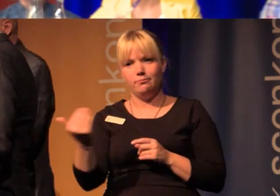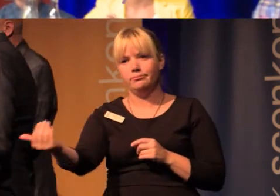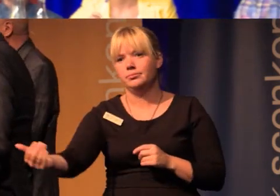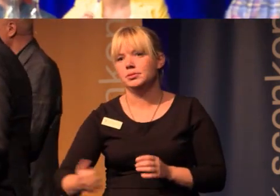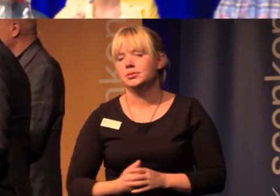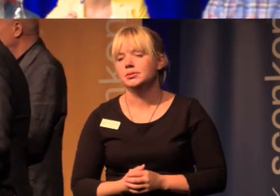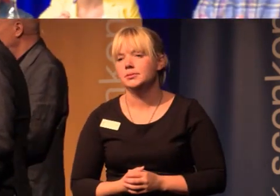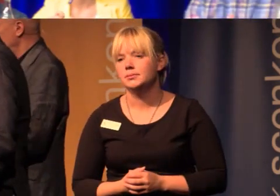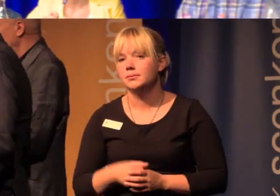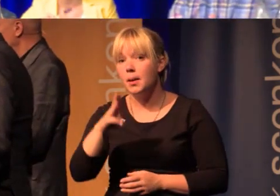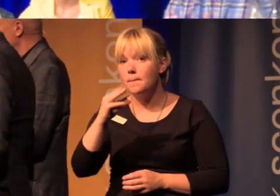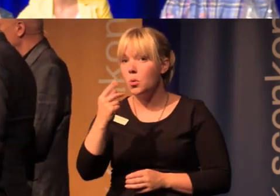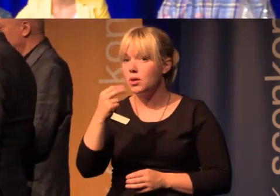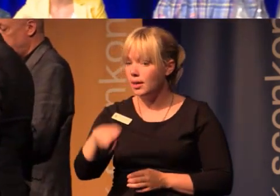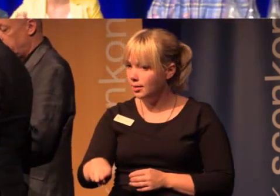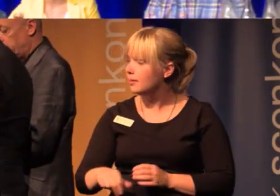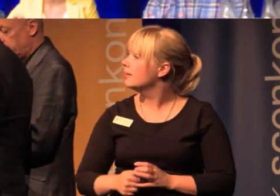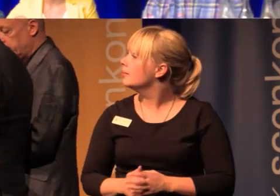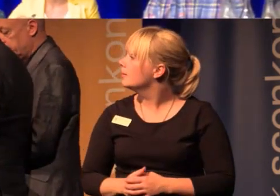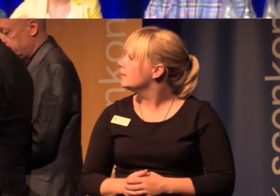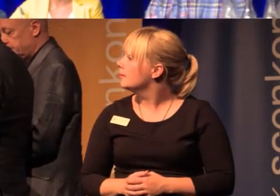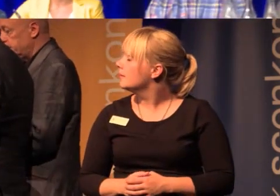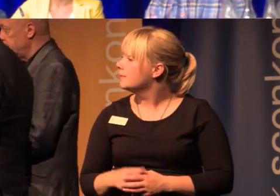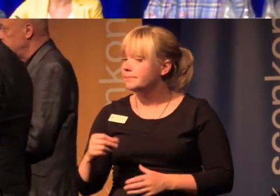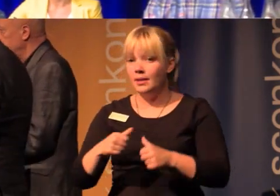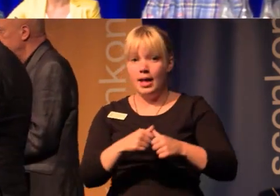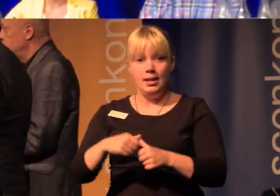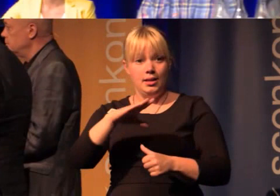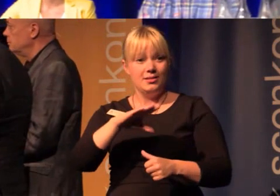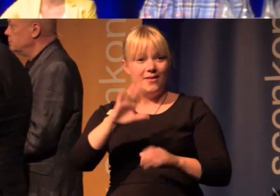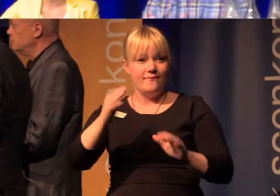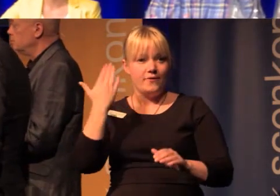Mårten och sen Niklas. Ja, Alliansen genomförde ett projekt som kallades